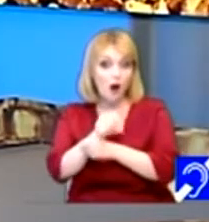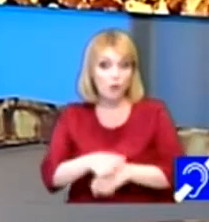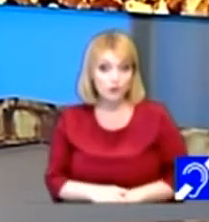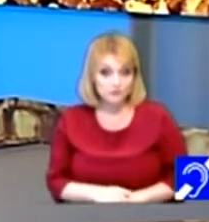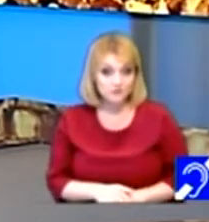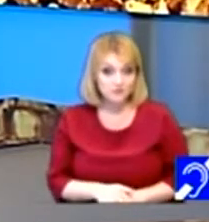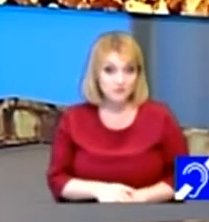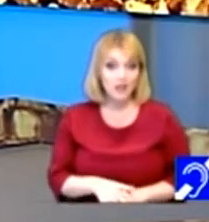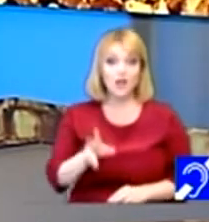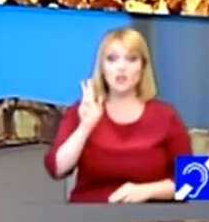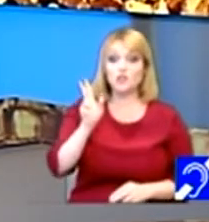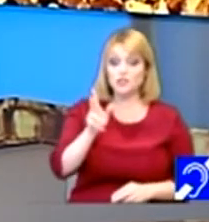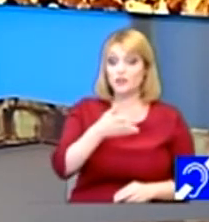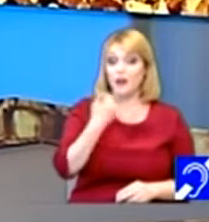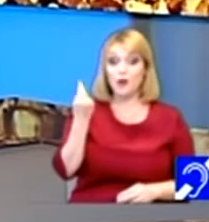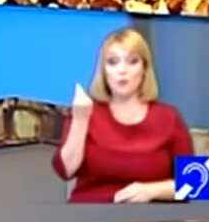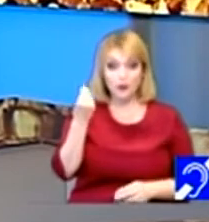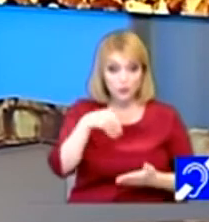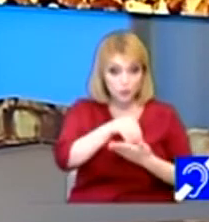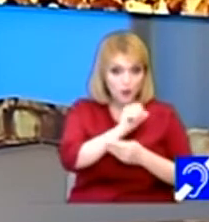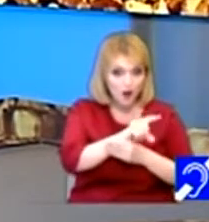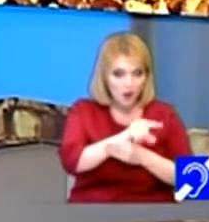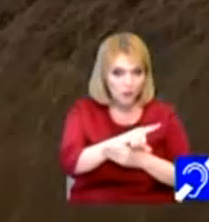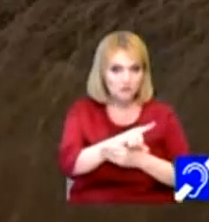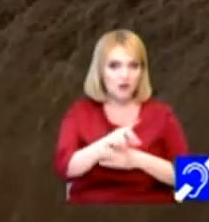În Australia, de exemplu, a început deja goana după aur.